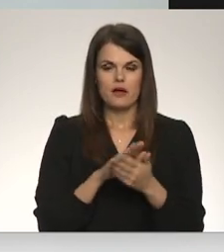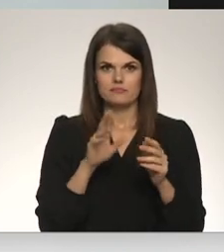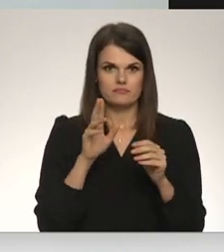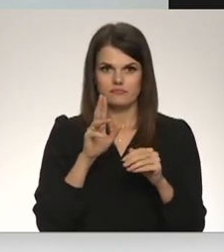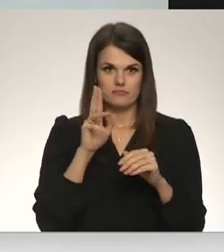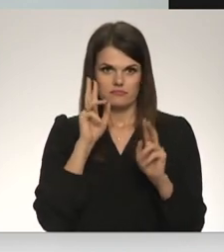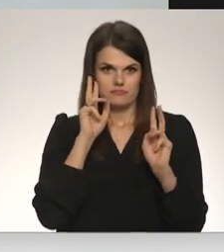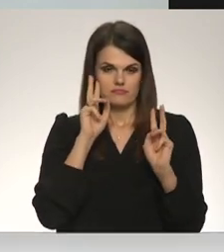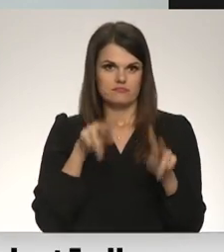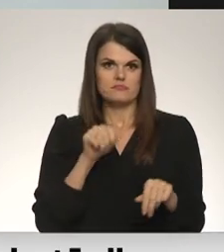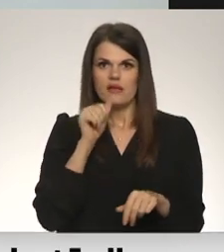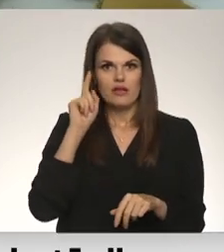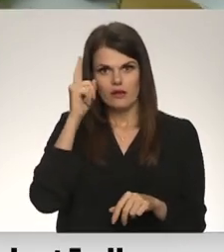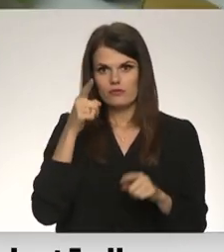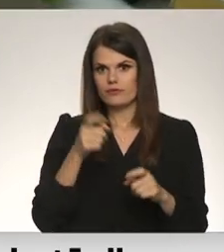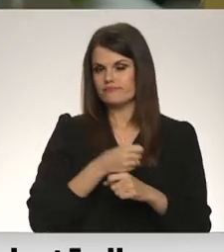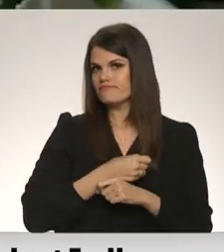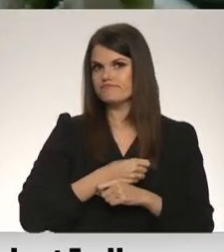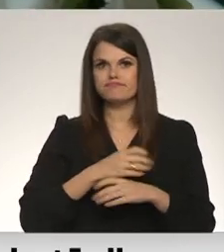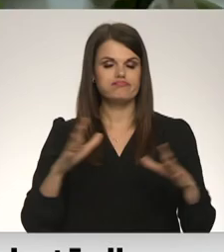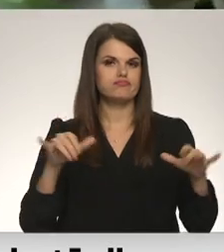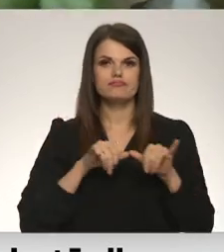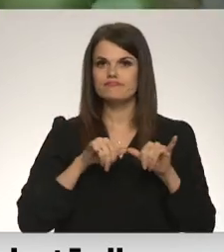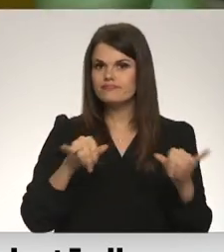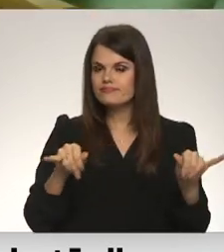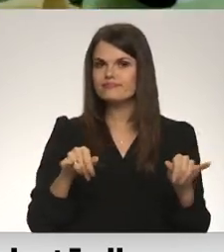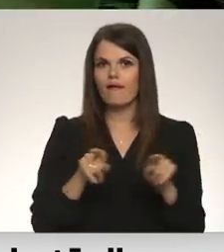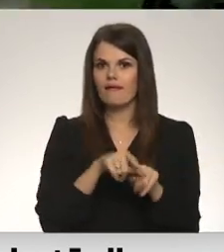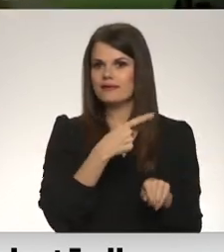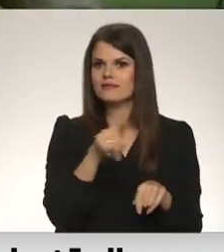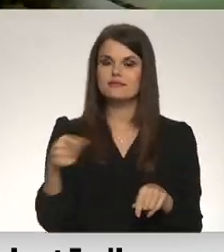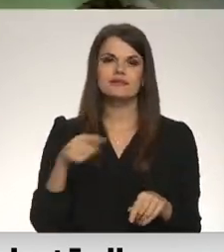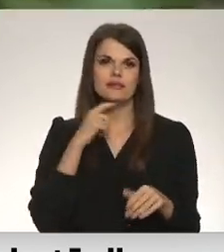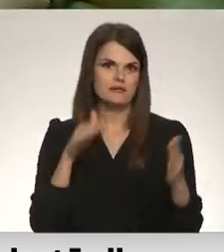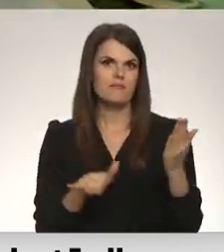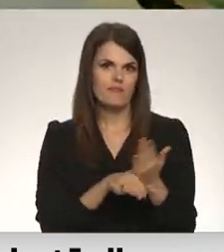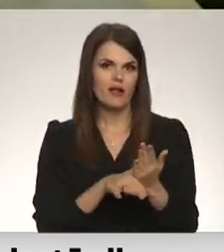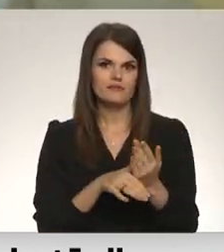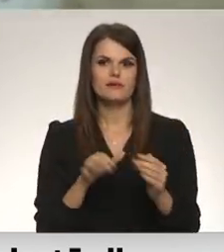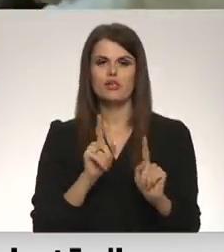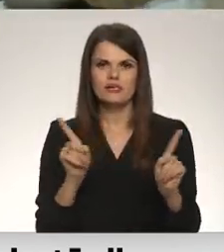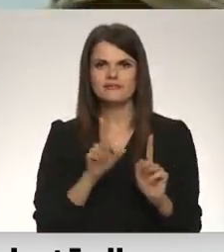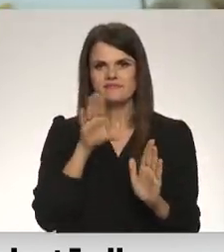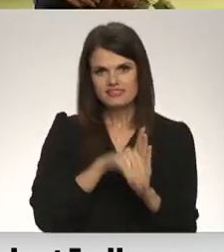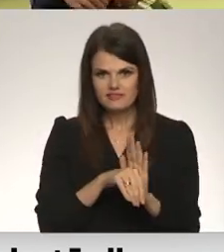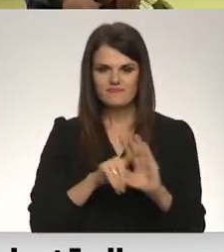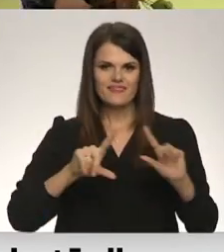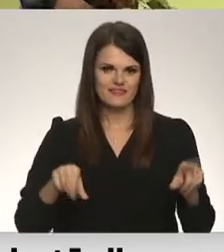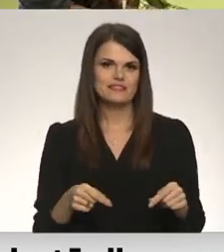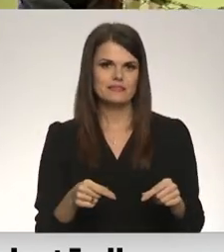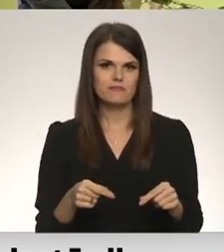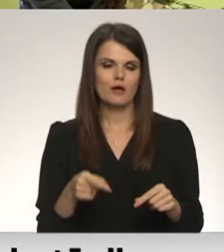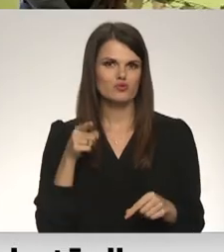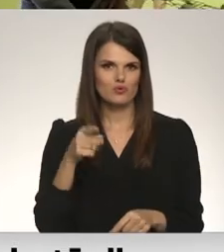varētu izvērsties tik plaši. Es nebaidos teikt, ka te ir iesaistīti vismaz